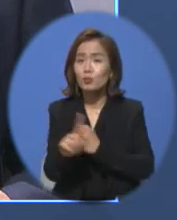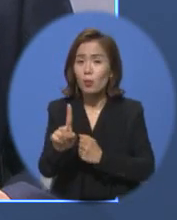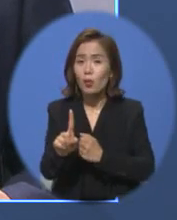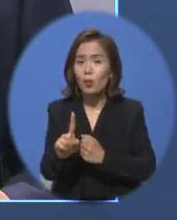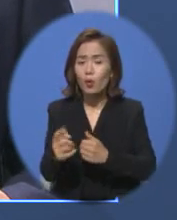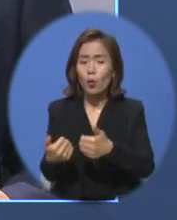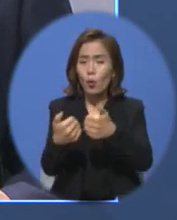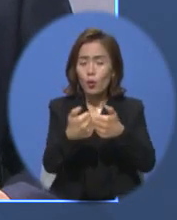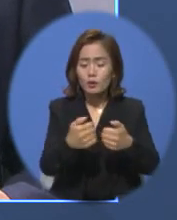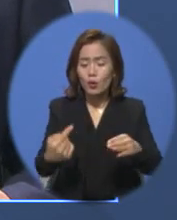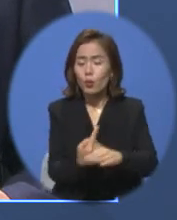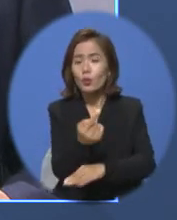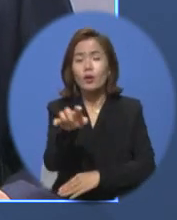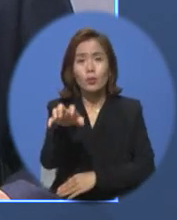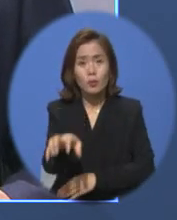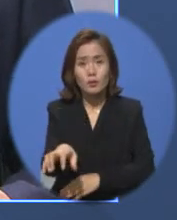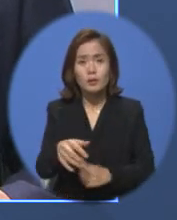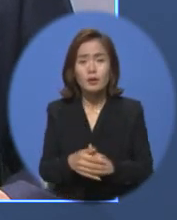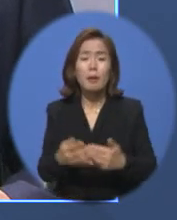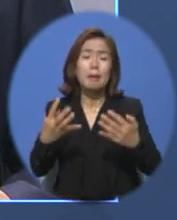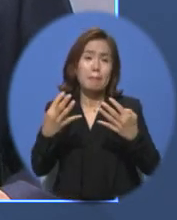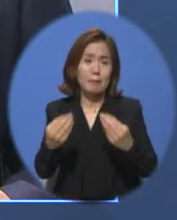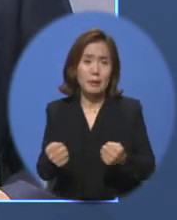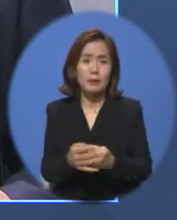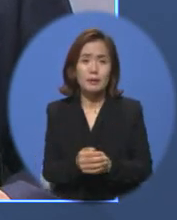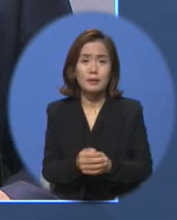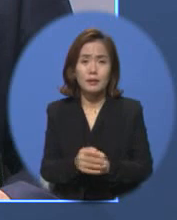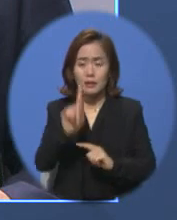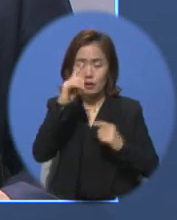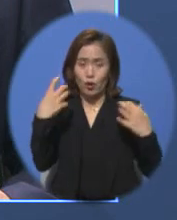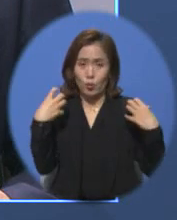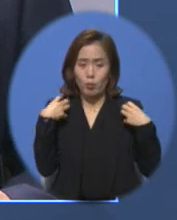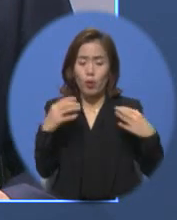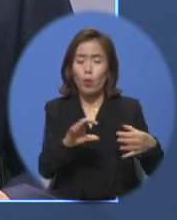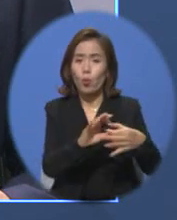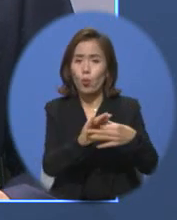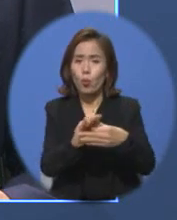가 수많은예산을확보할수있었던배경은사실상